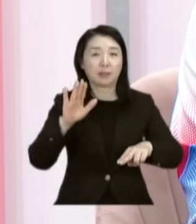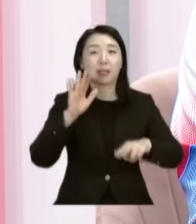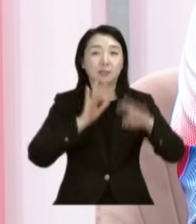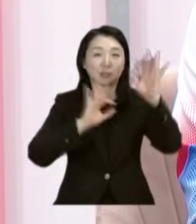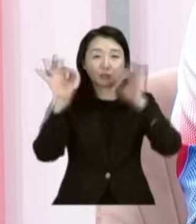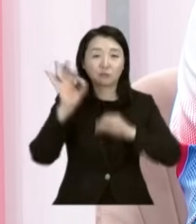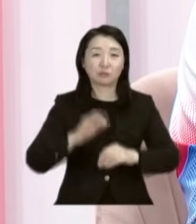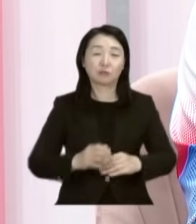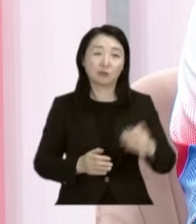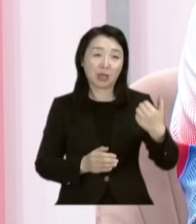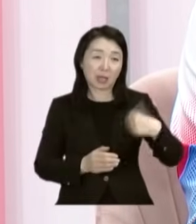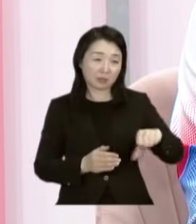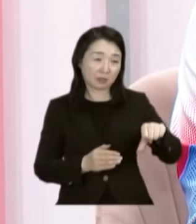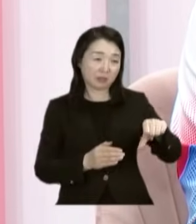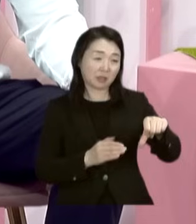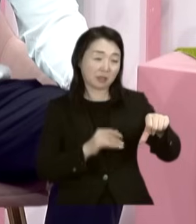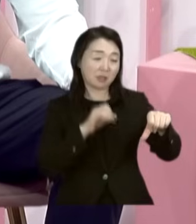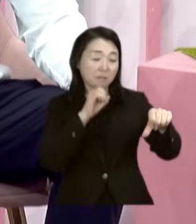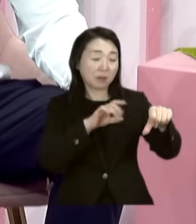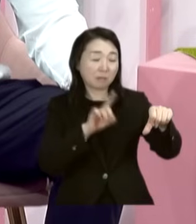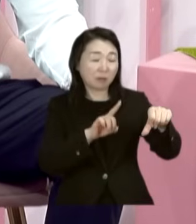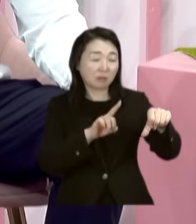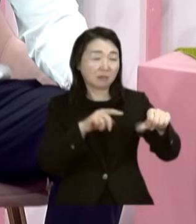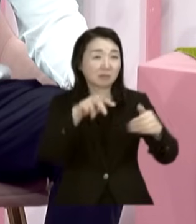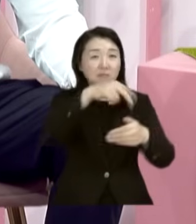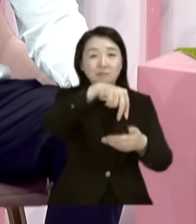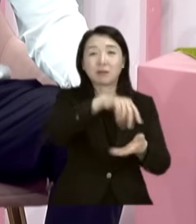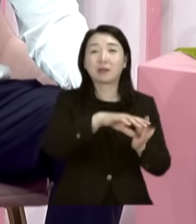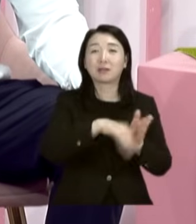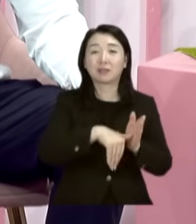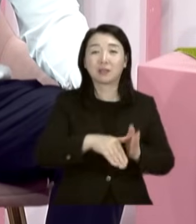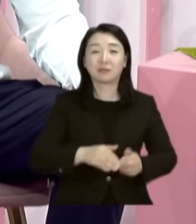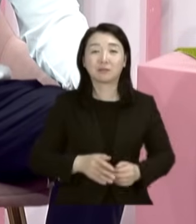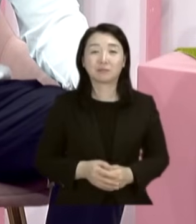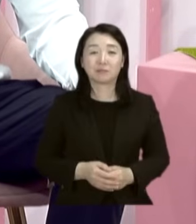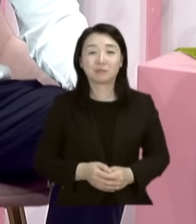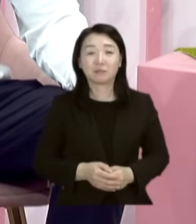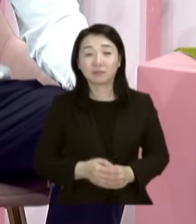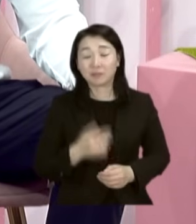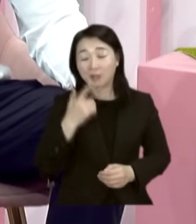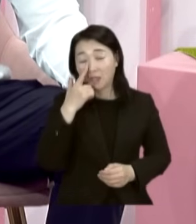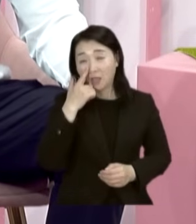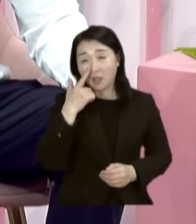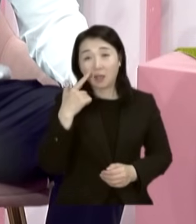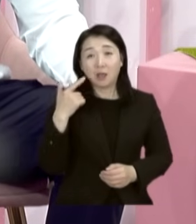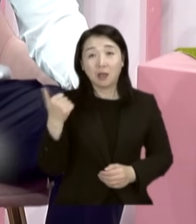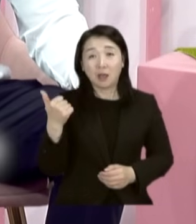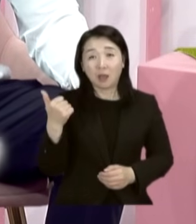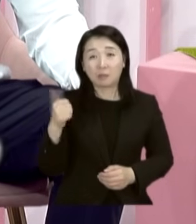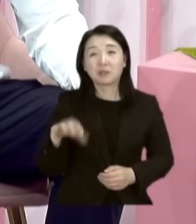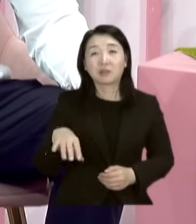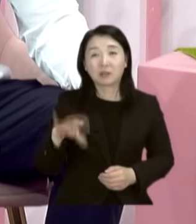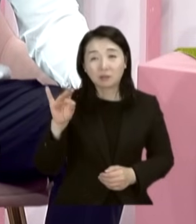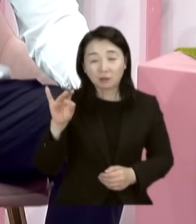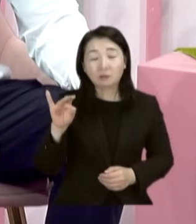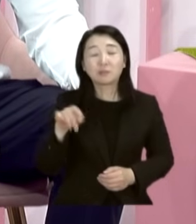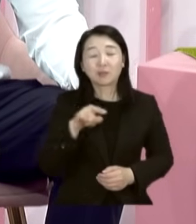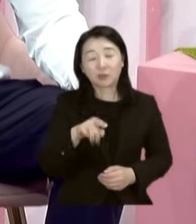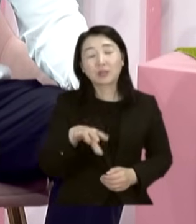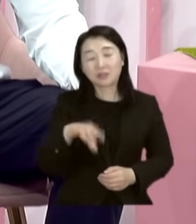아들한테 제가 그때 한 좀 방기가 있을 때네 아버지가 아버 처음이라서